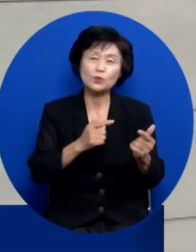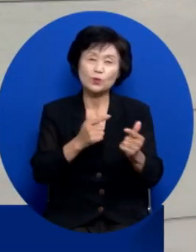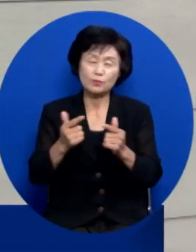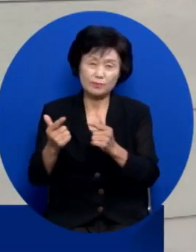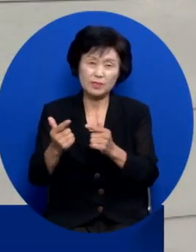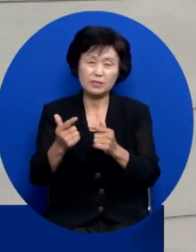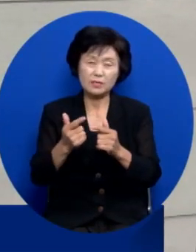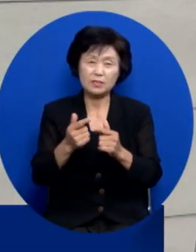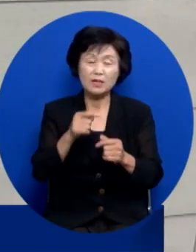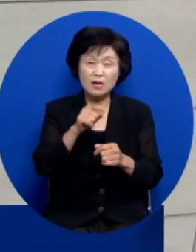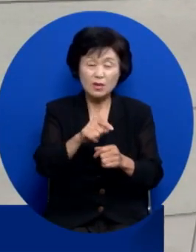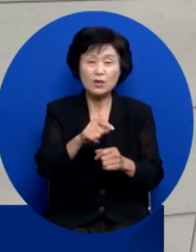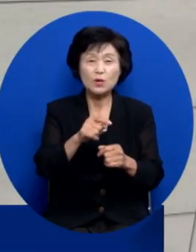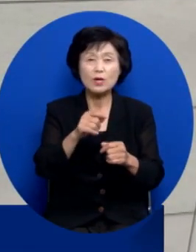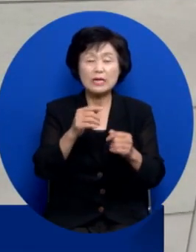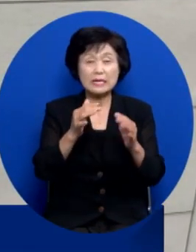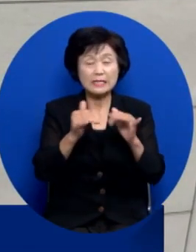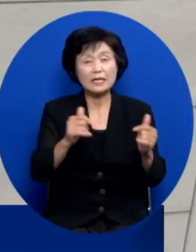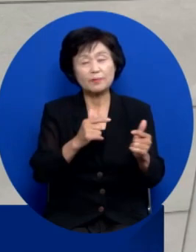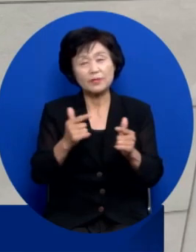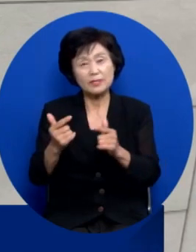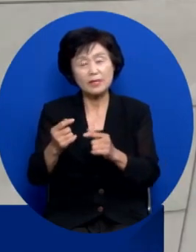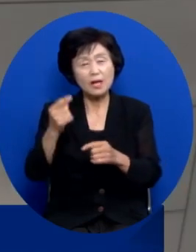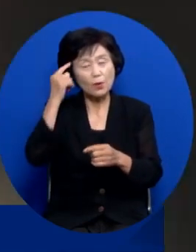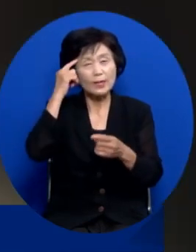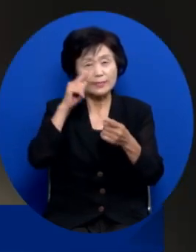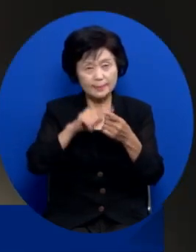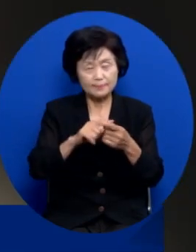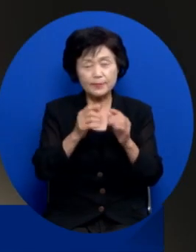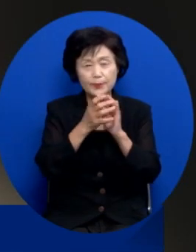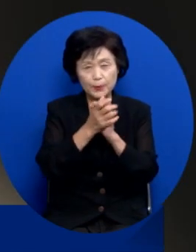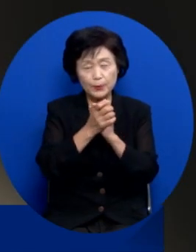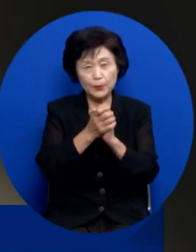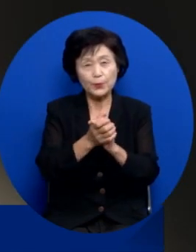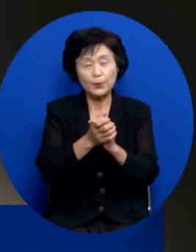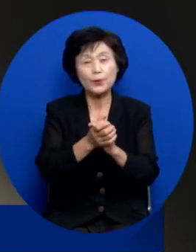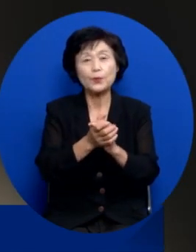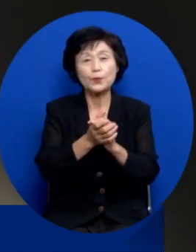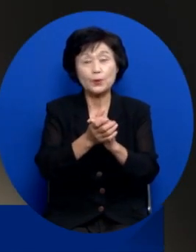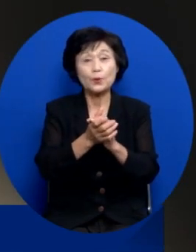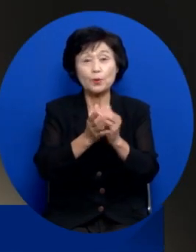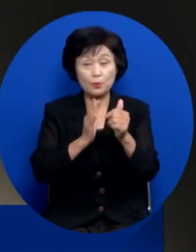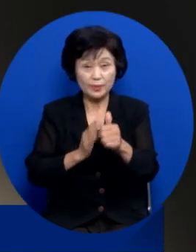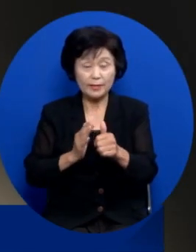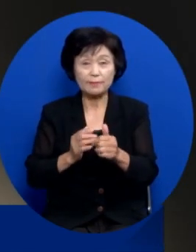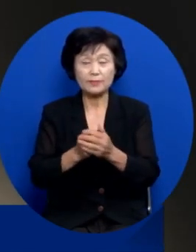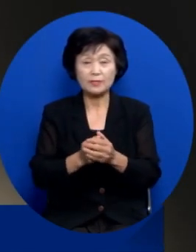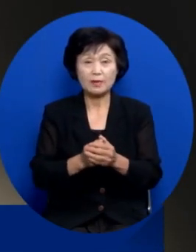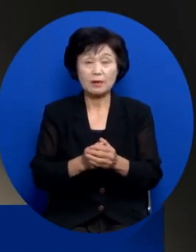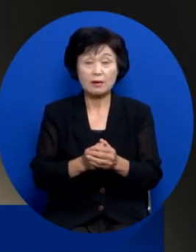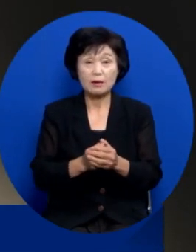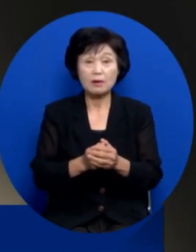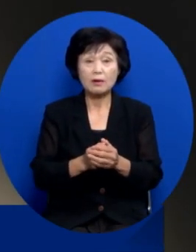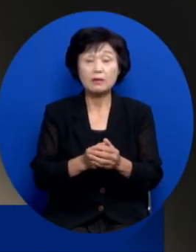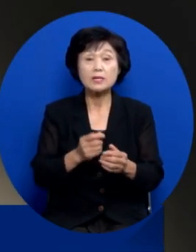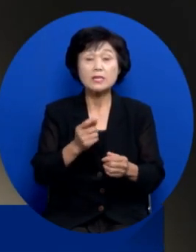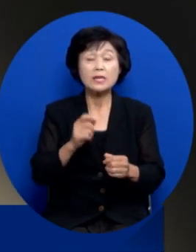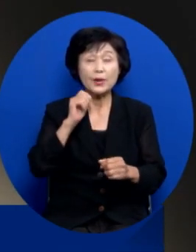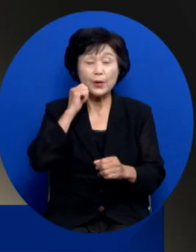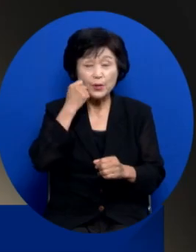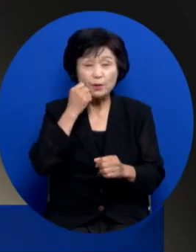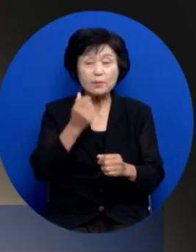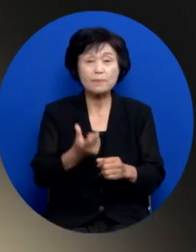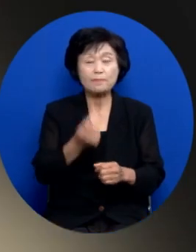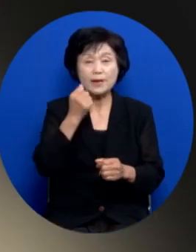함께 관심을 가지고 기도해 주신다면 저희가 더 힘을 얻고 이 어려움들을 빨리 극복할 수 있지